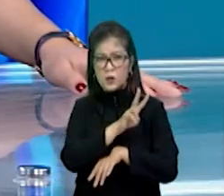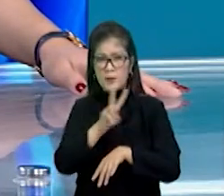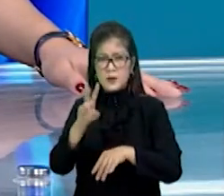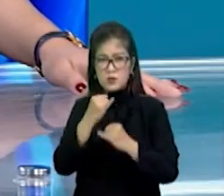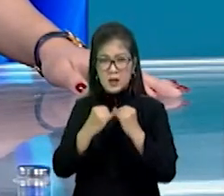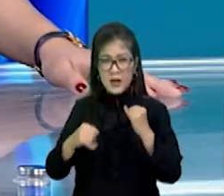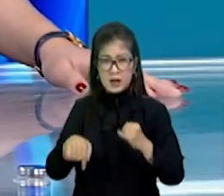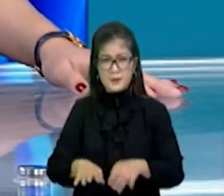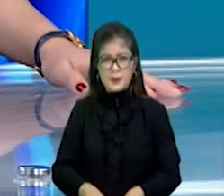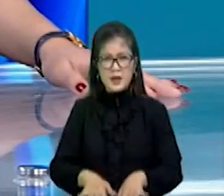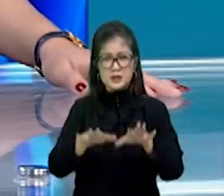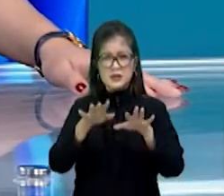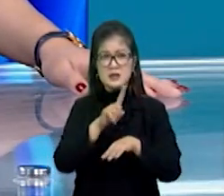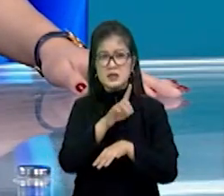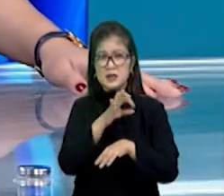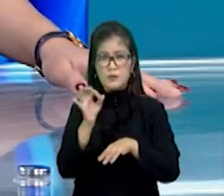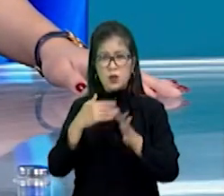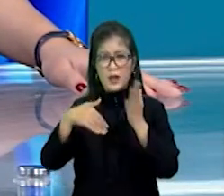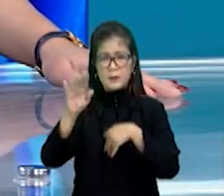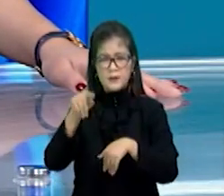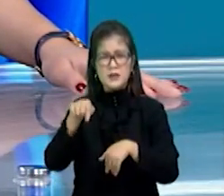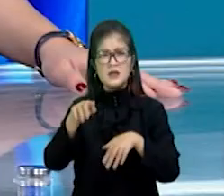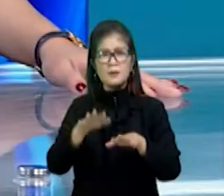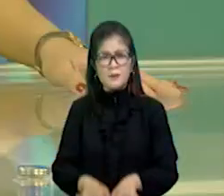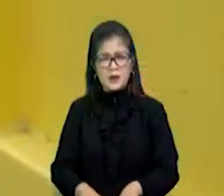di sejumlah kecamatan Kabupaten Serdang Bedagai.